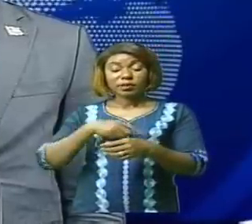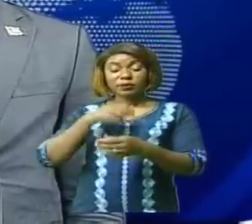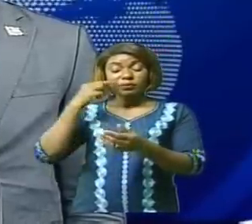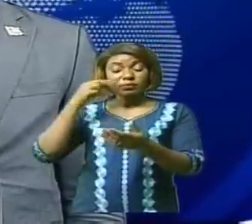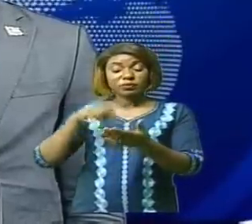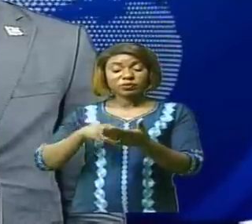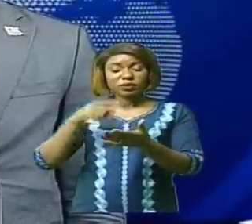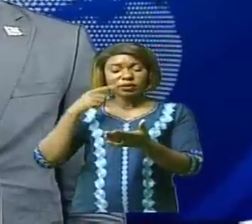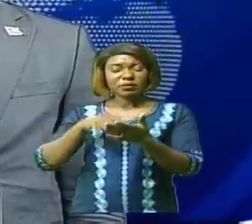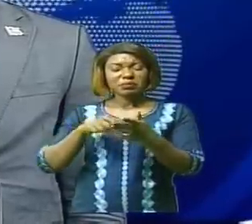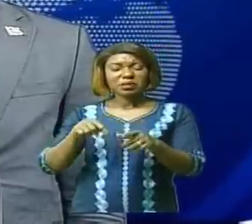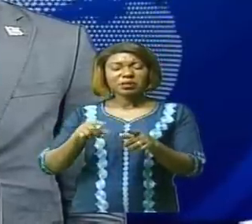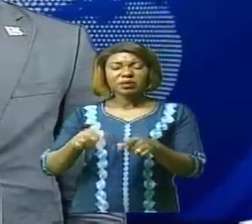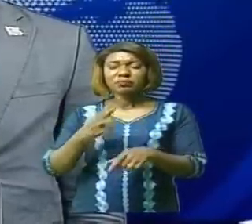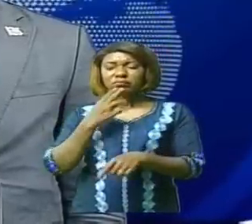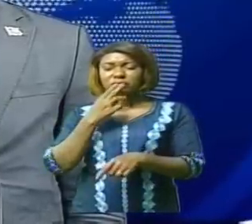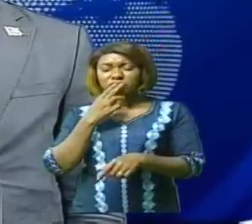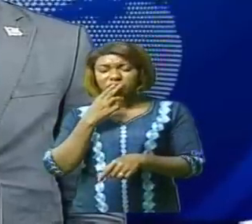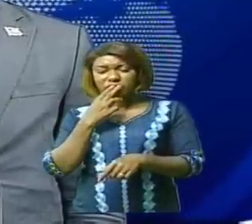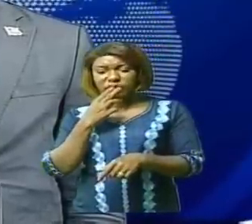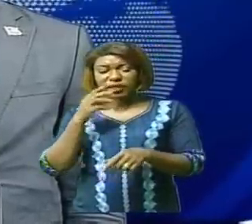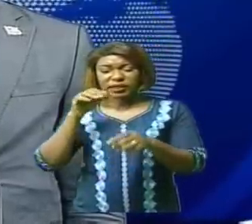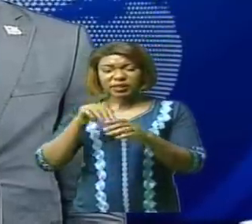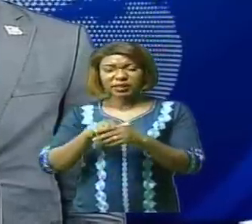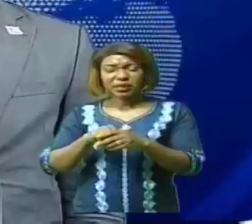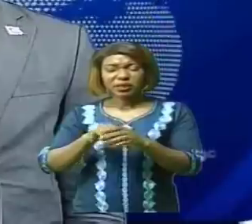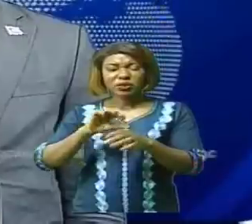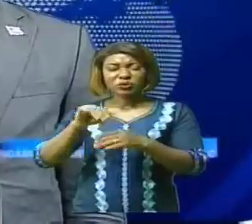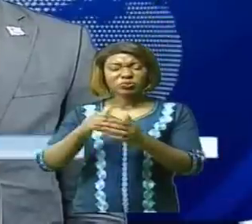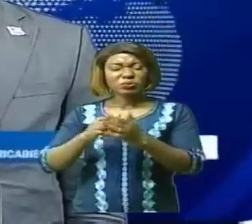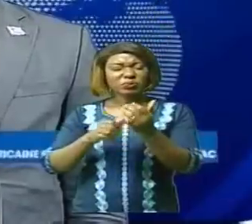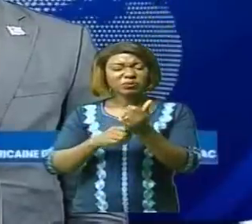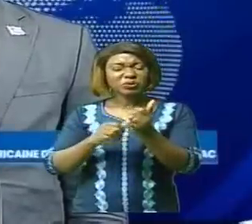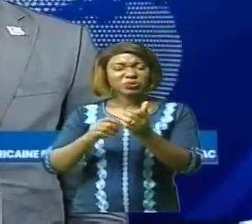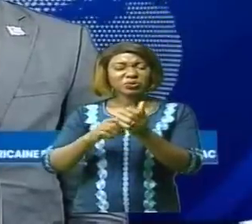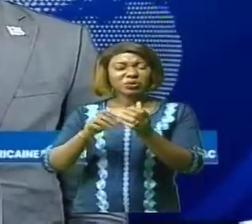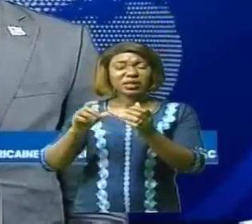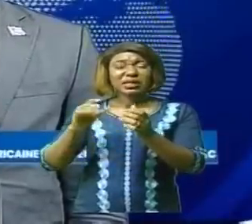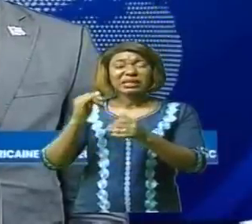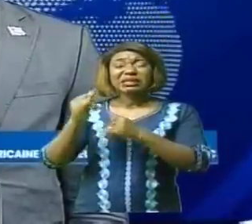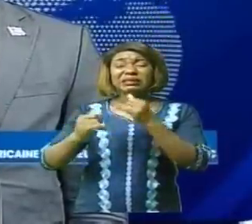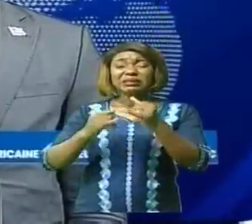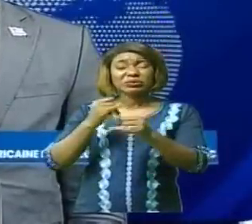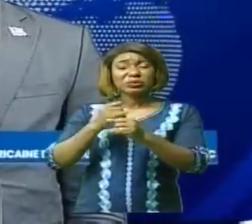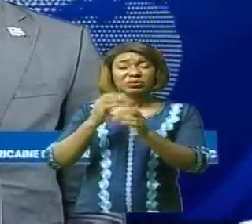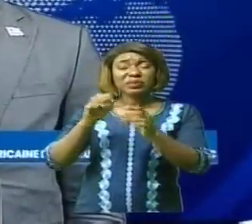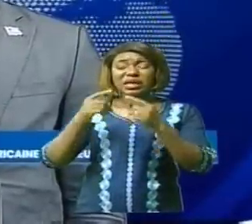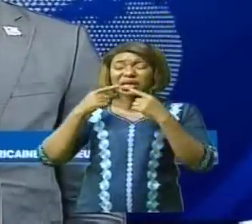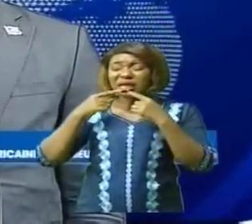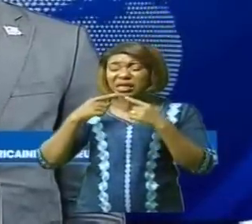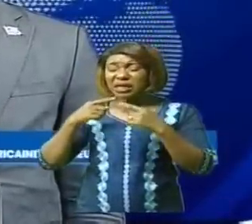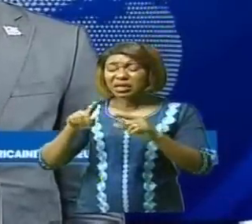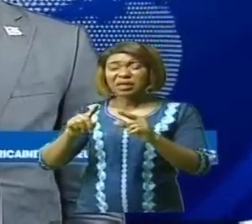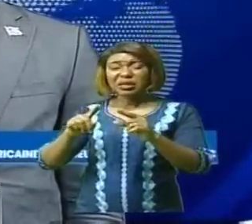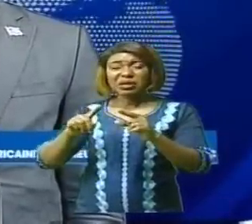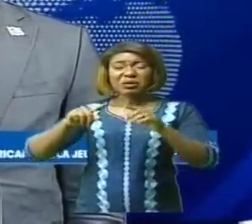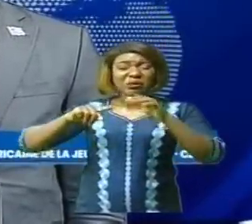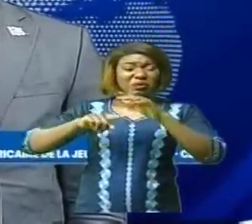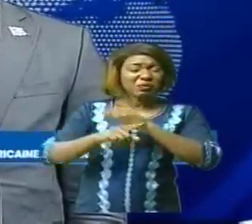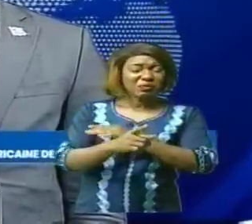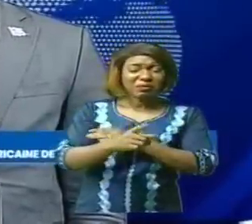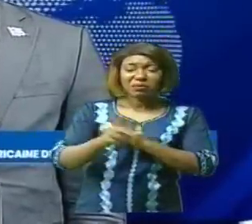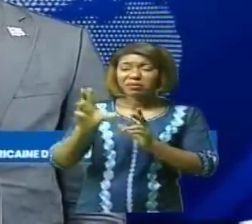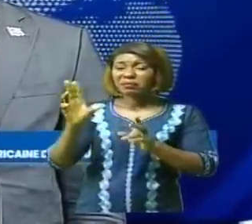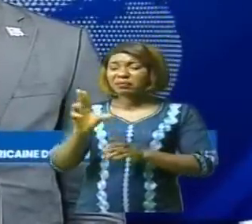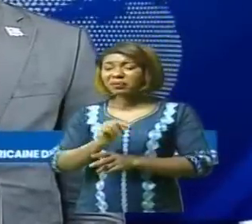un silence du point de vue de ces institutions-là. Aucune institution ne dénonce l'agression